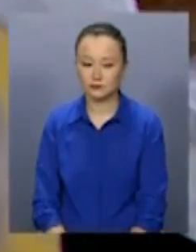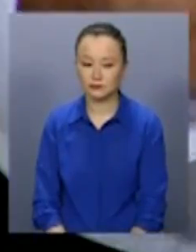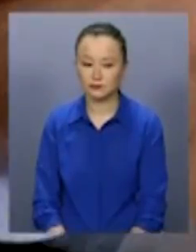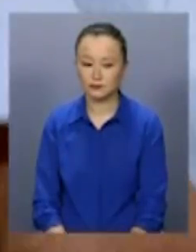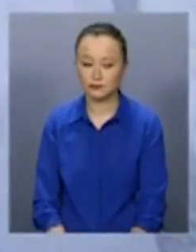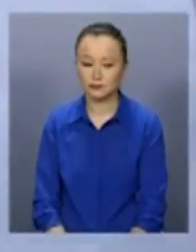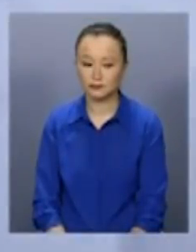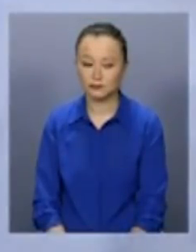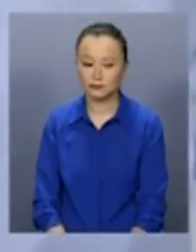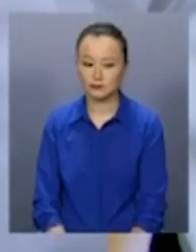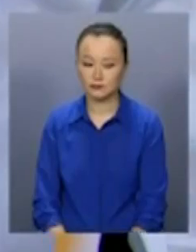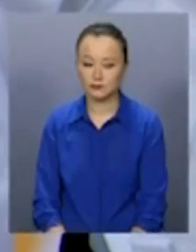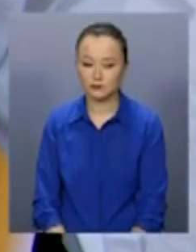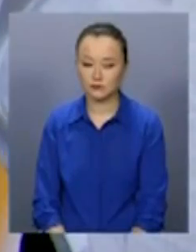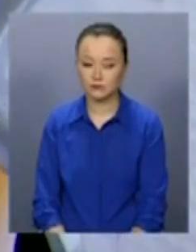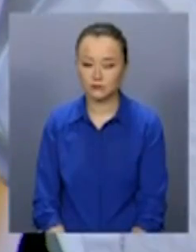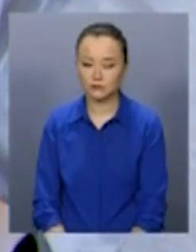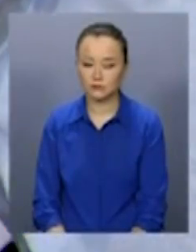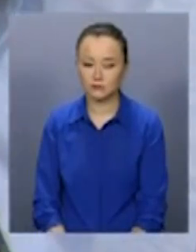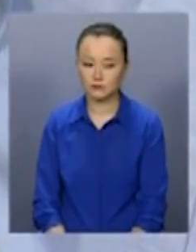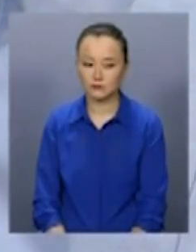Екінші қолмен жасау болады.